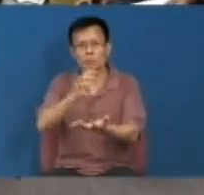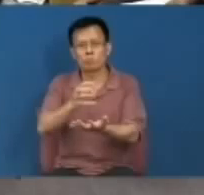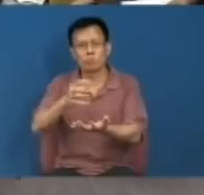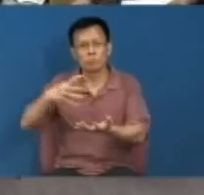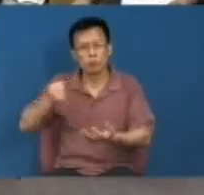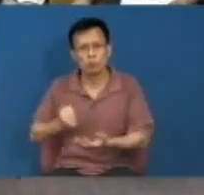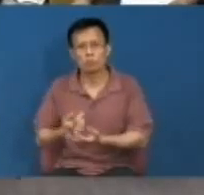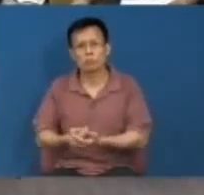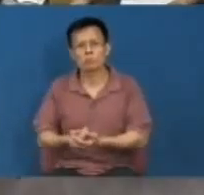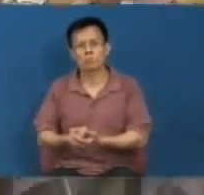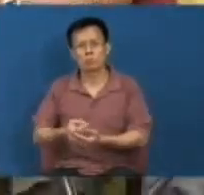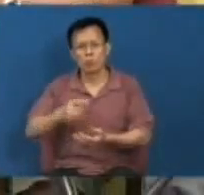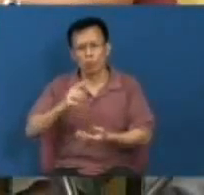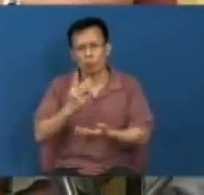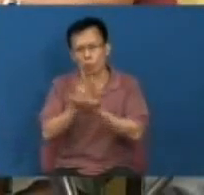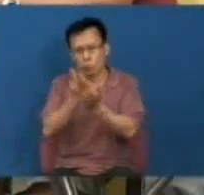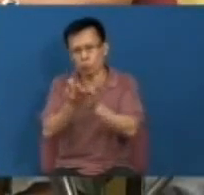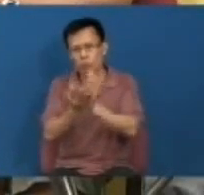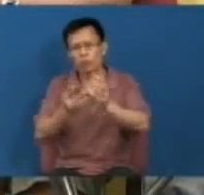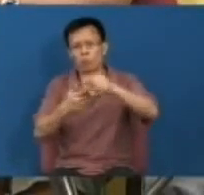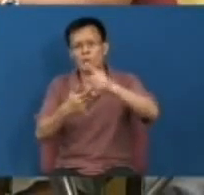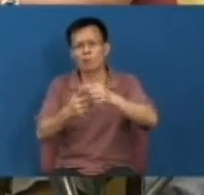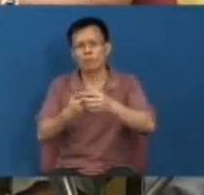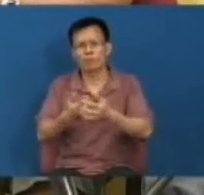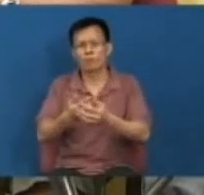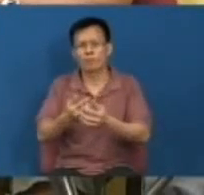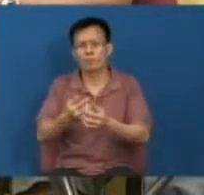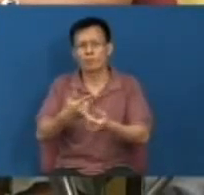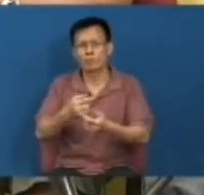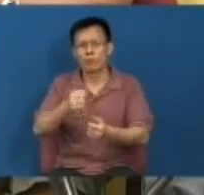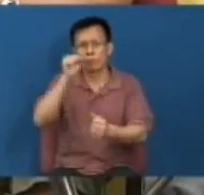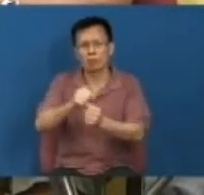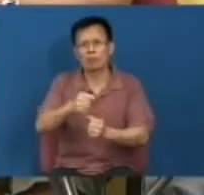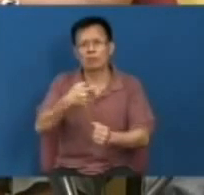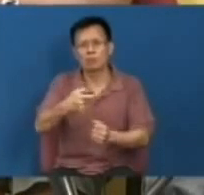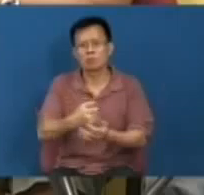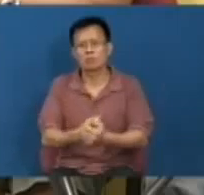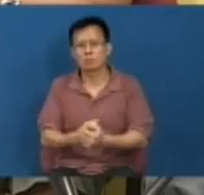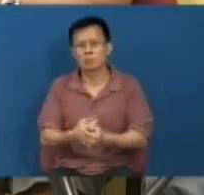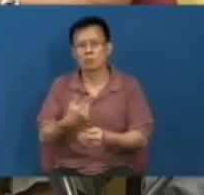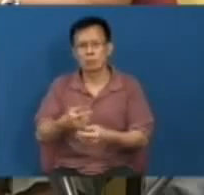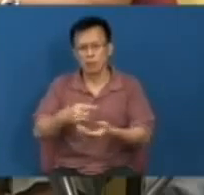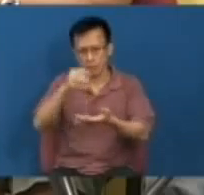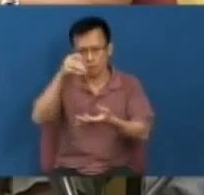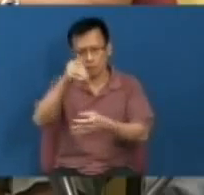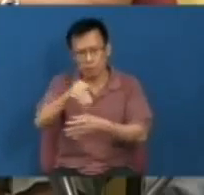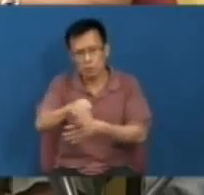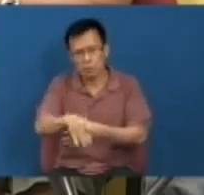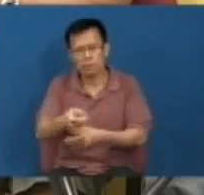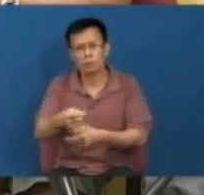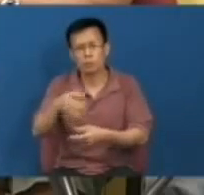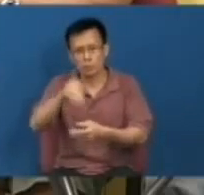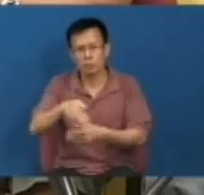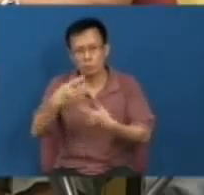咧就用好多辦法嚟扣你錢。 咁你要我簽咗呢份嘢咧，佢就呃我咯。佢話嗱，只要你簽咗呢份嘢咧，就有60000蚊俾你